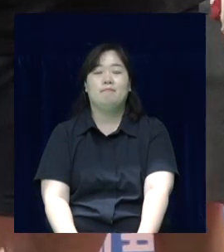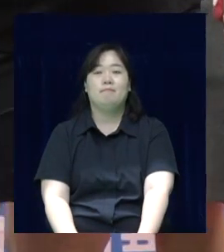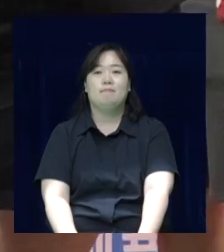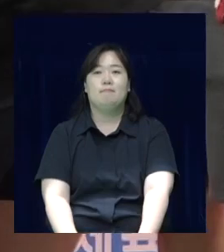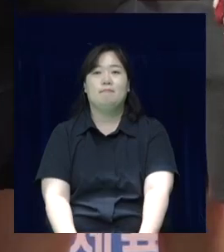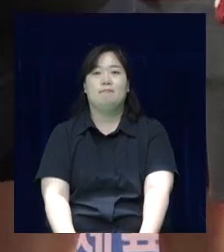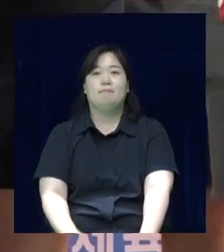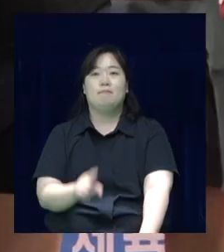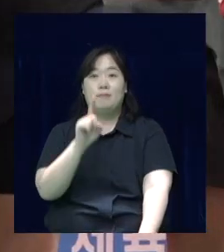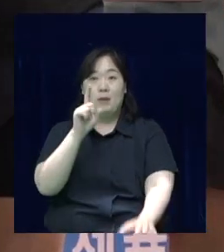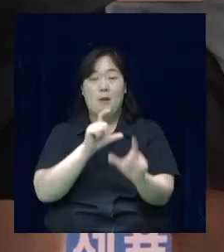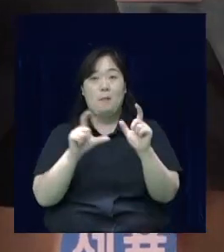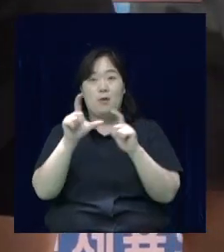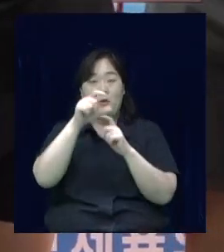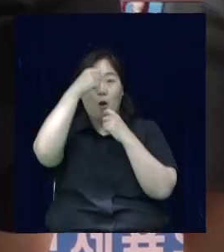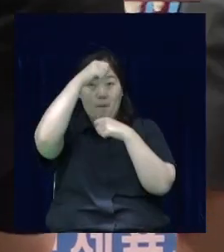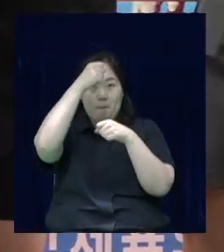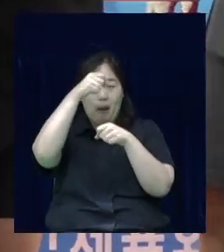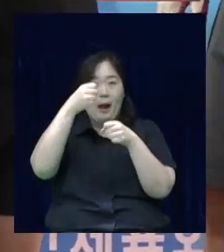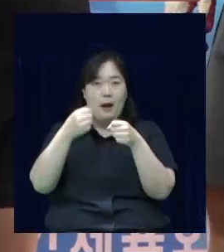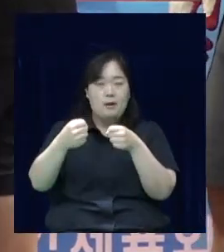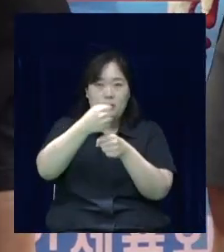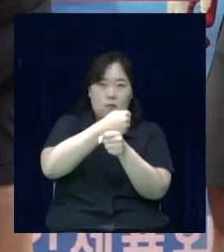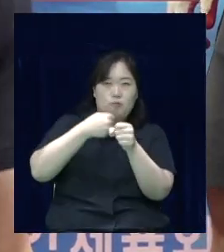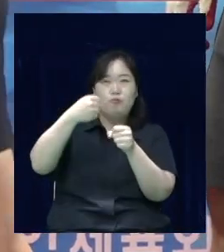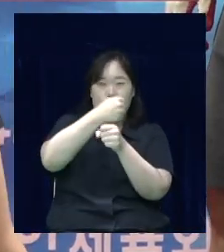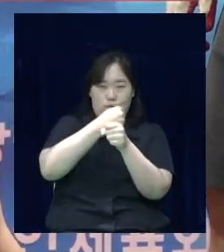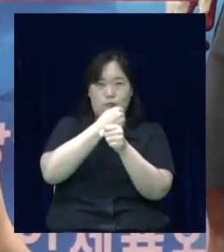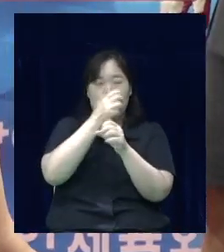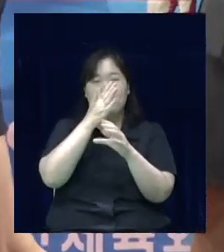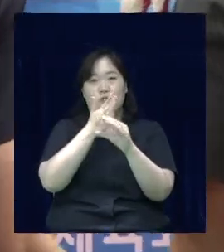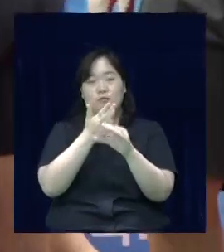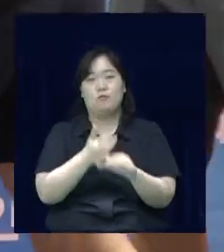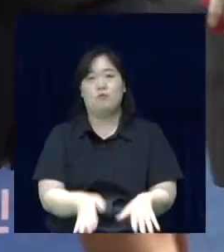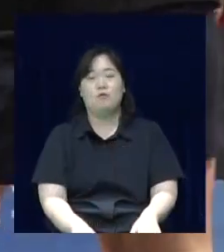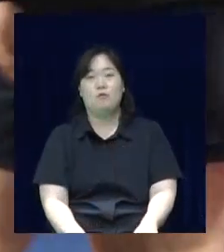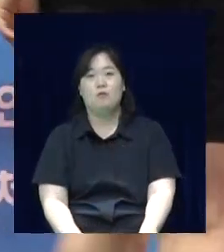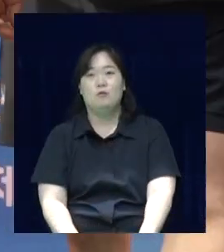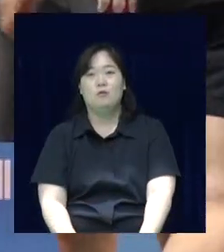다시 한번 다리를 또 고정을 시켜주고 네. 있는 현재 상황이고요.